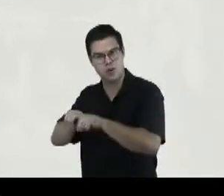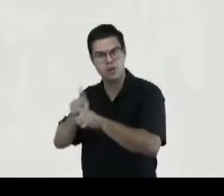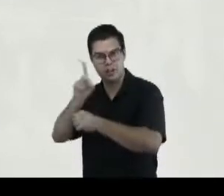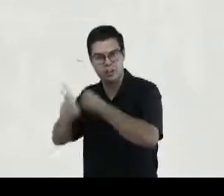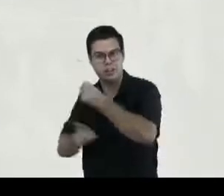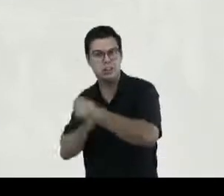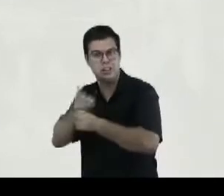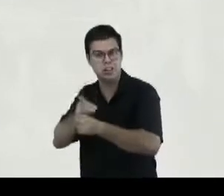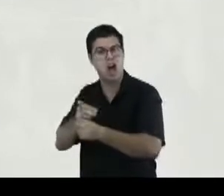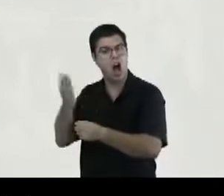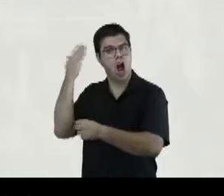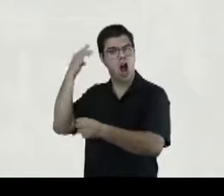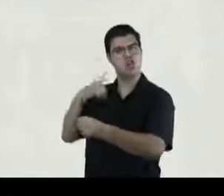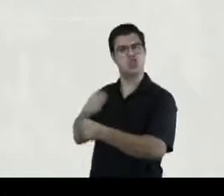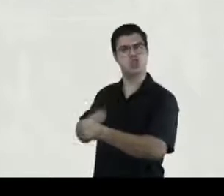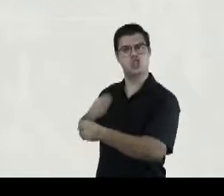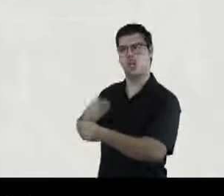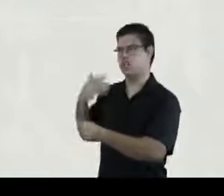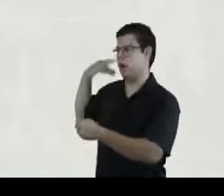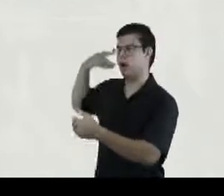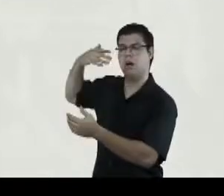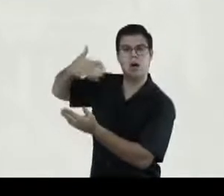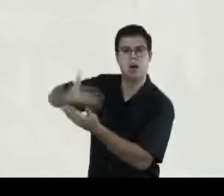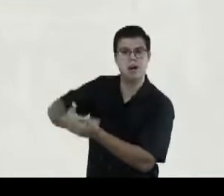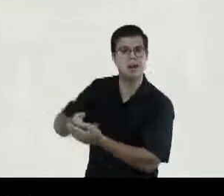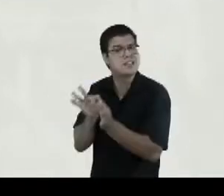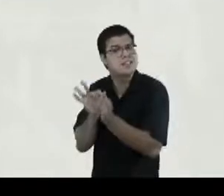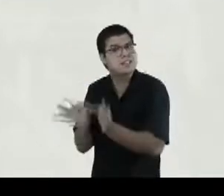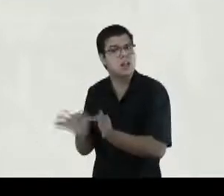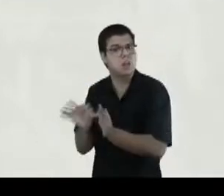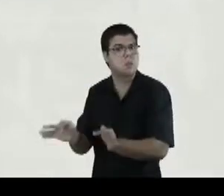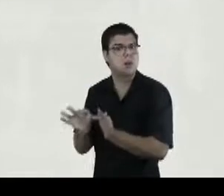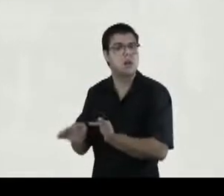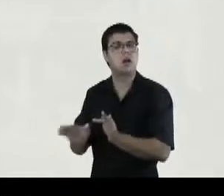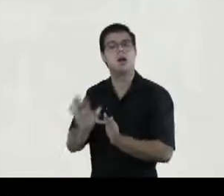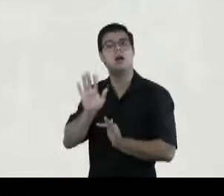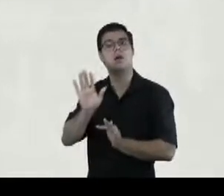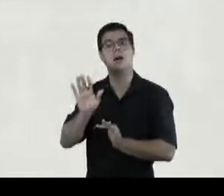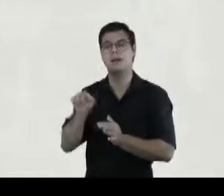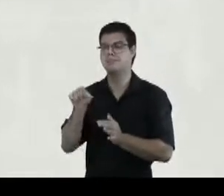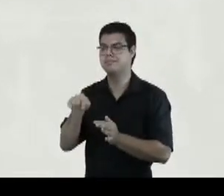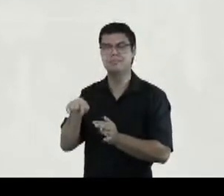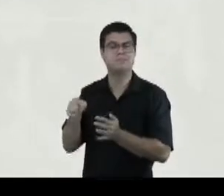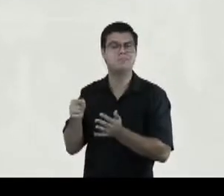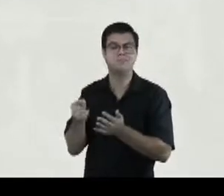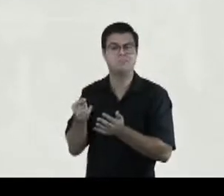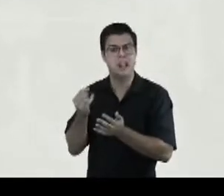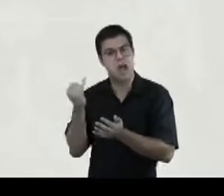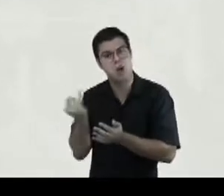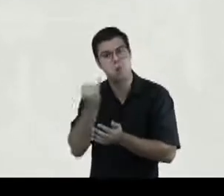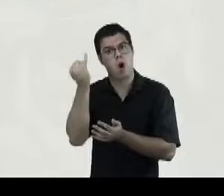et qui donc est assez simple, mais qui est extrêmement utile avec quelques